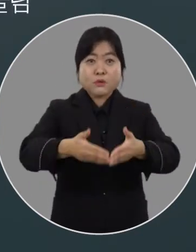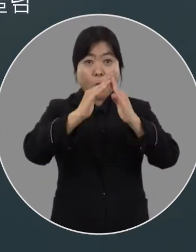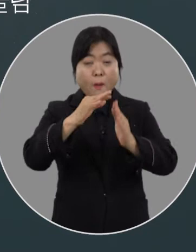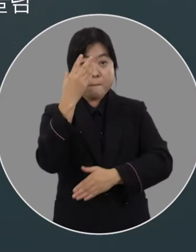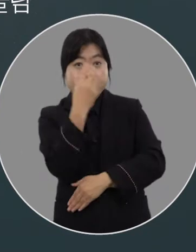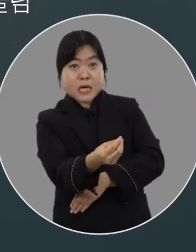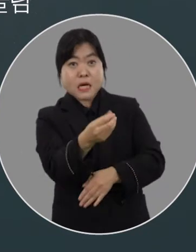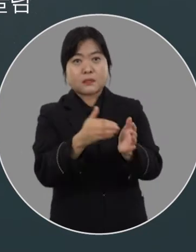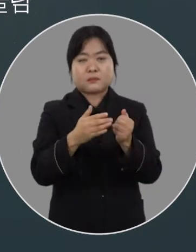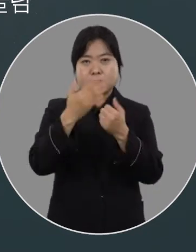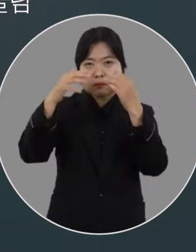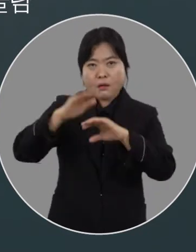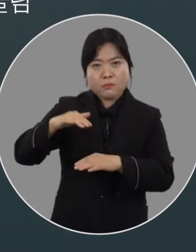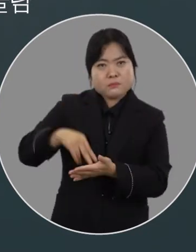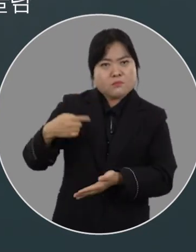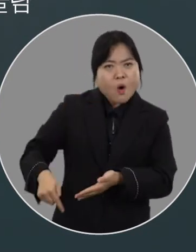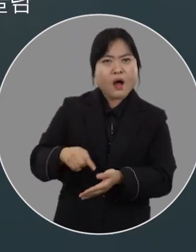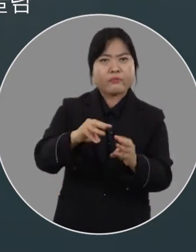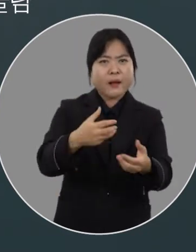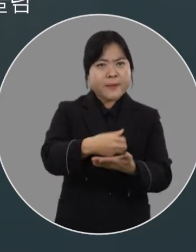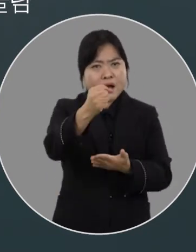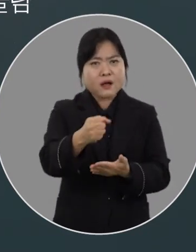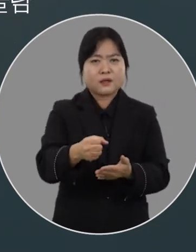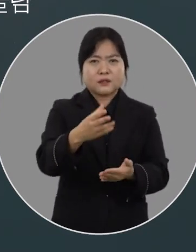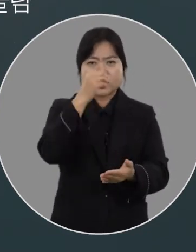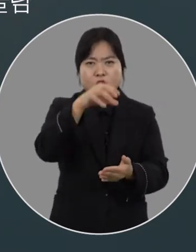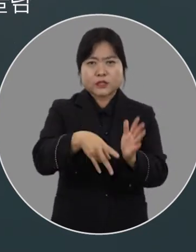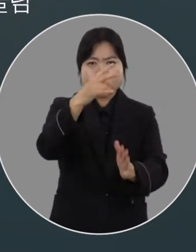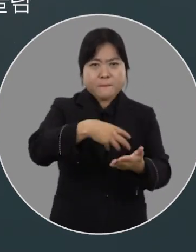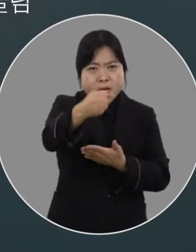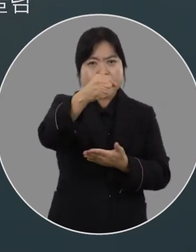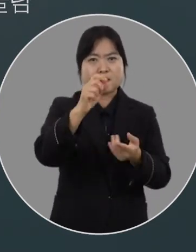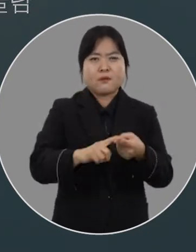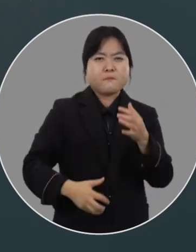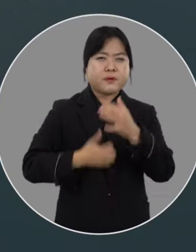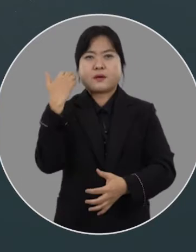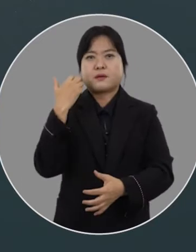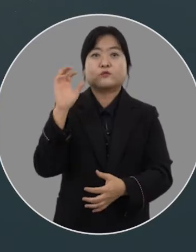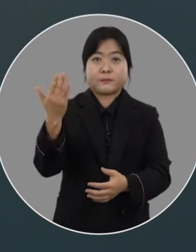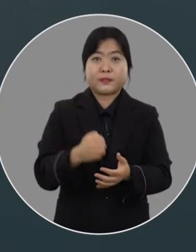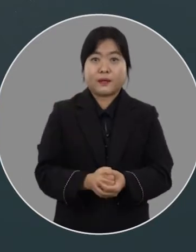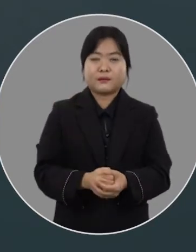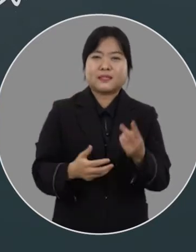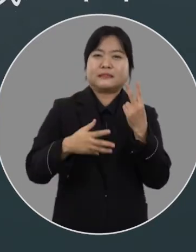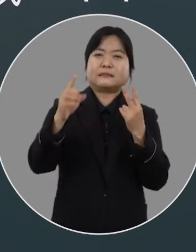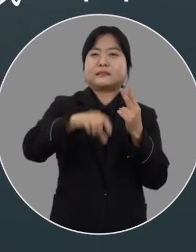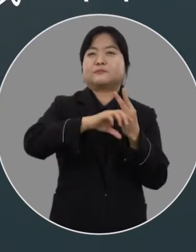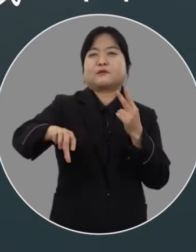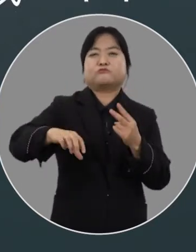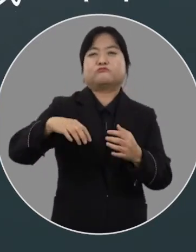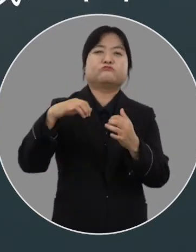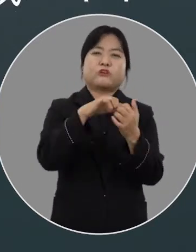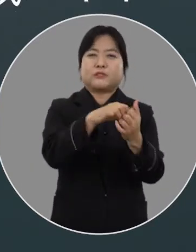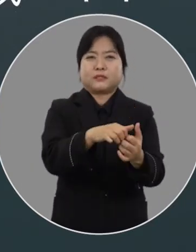자신의 땅을 빼앗기고 성지 예루살렘을 빼앗겼던 사실에 대해서 분노하게 됩니다. 바로 2차 십자군 전쟁